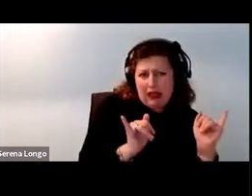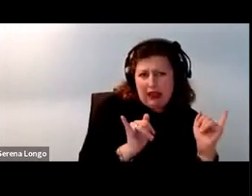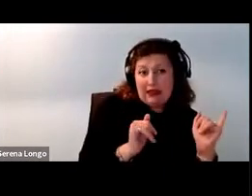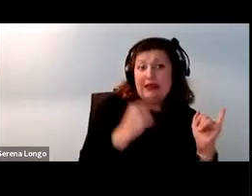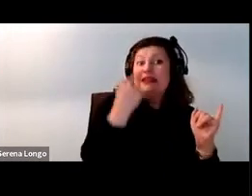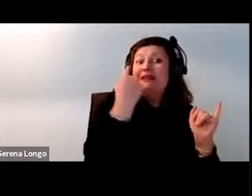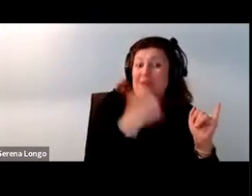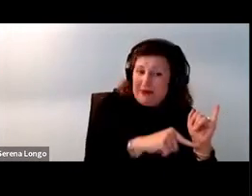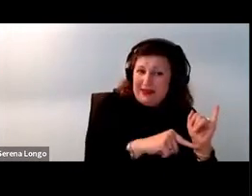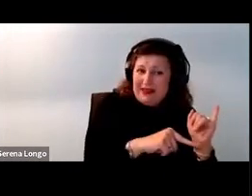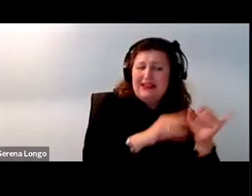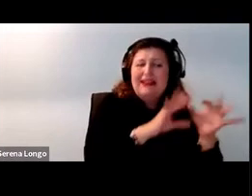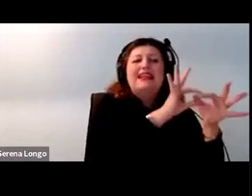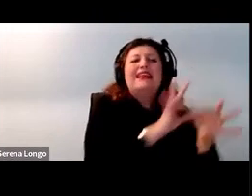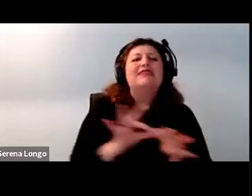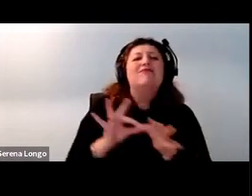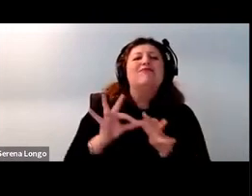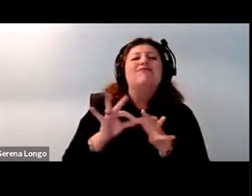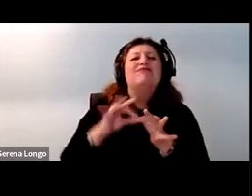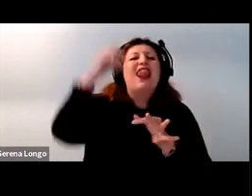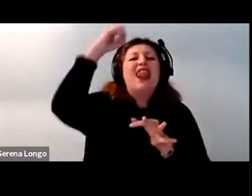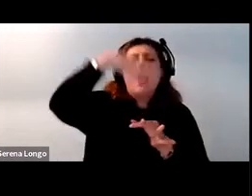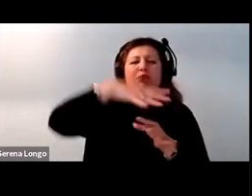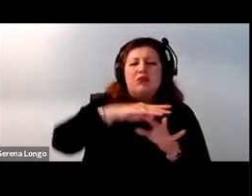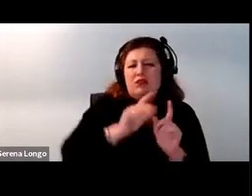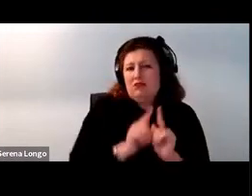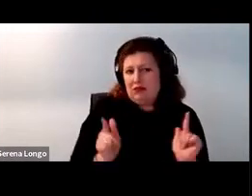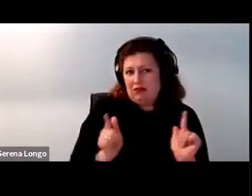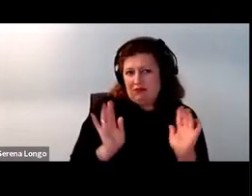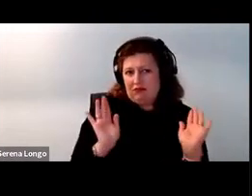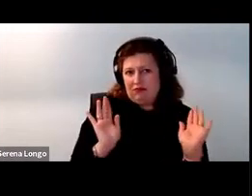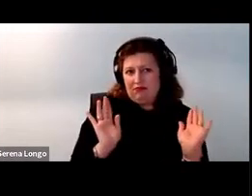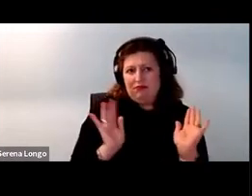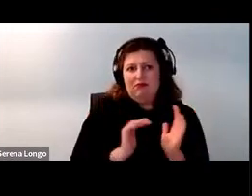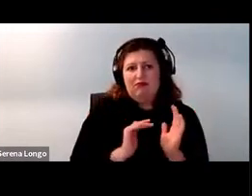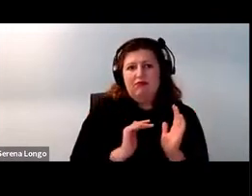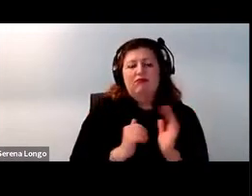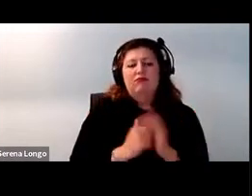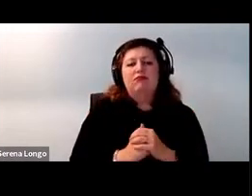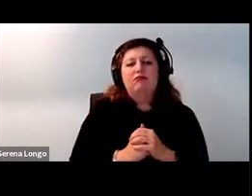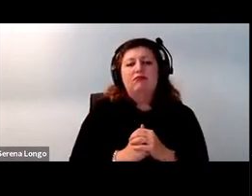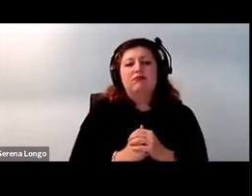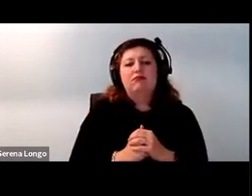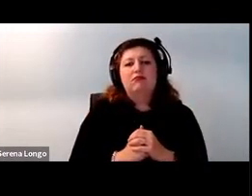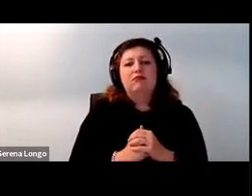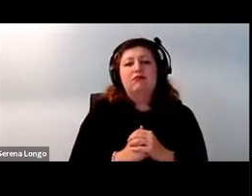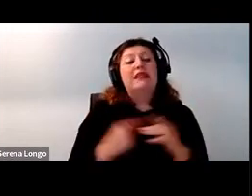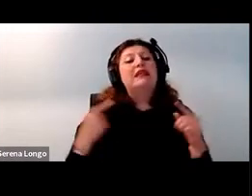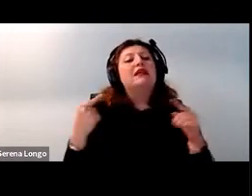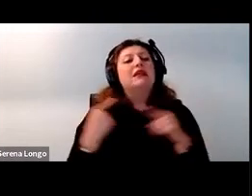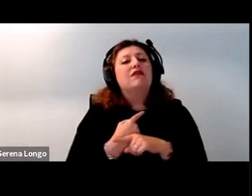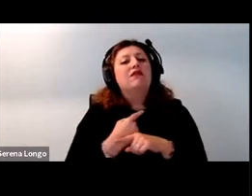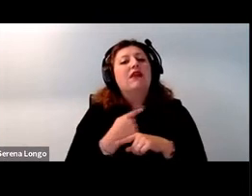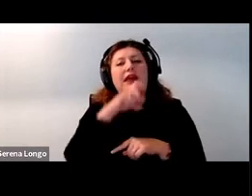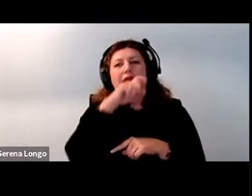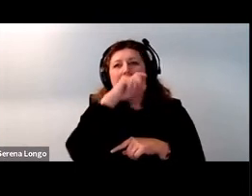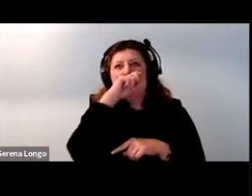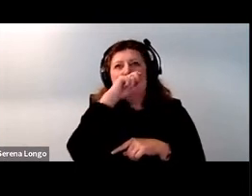state installate lampadine o altro. Invece per quanto riguarda gli